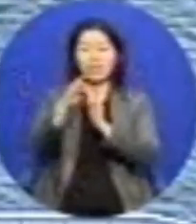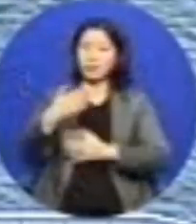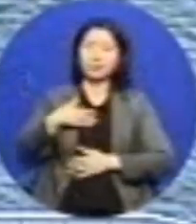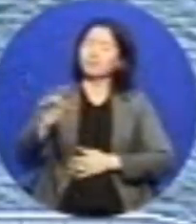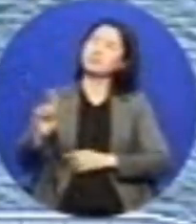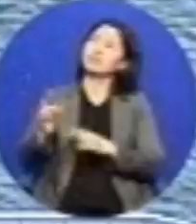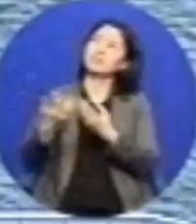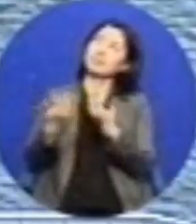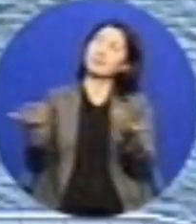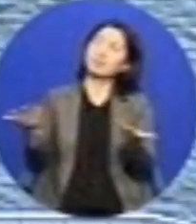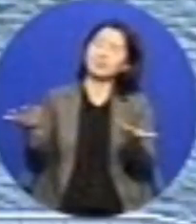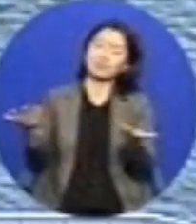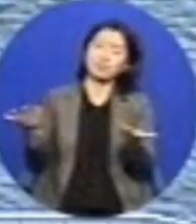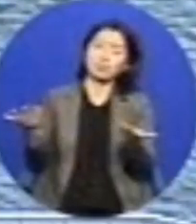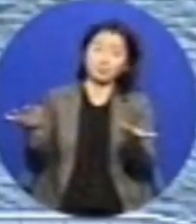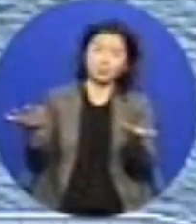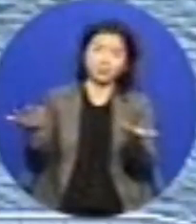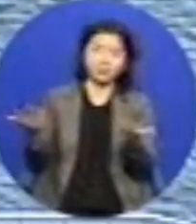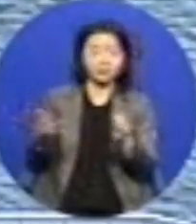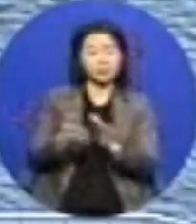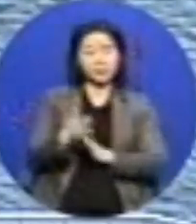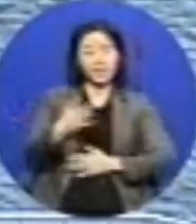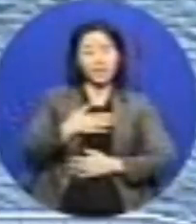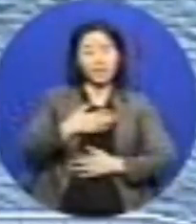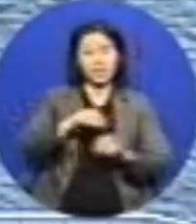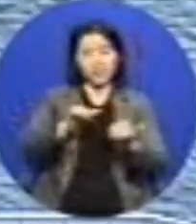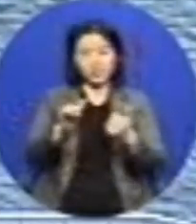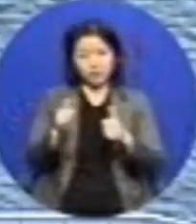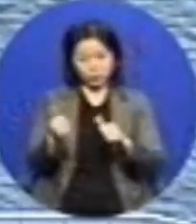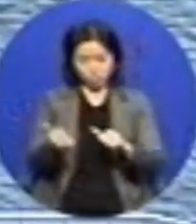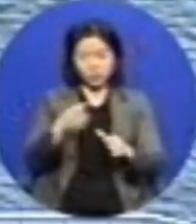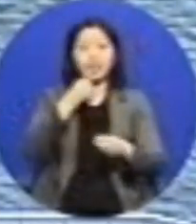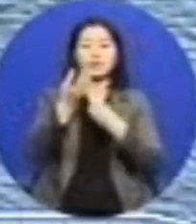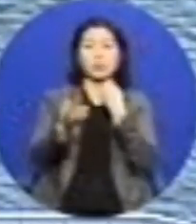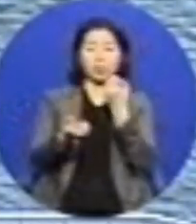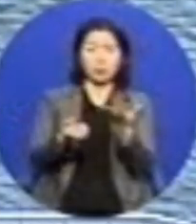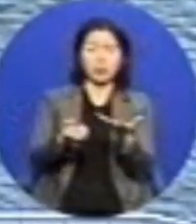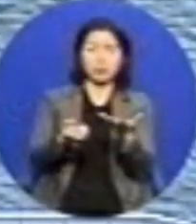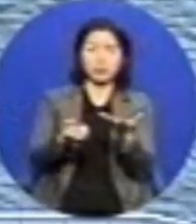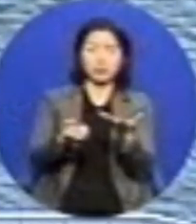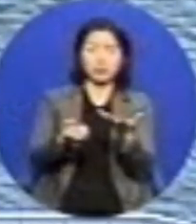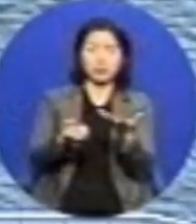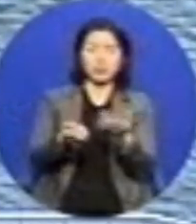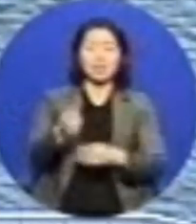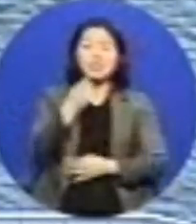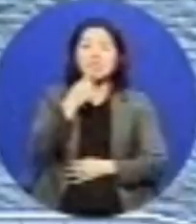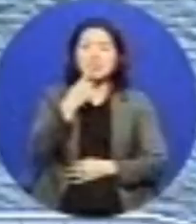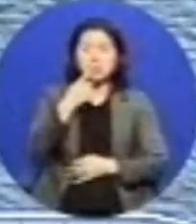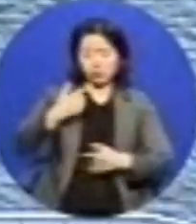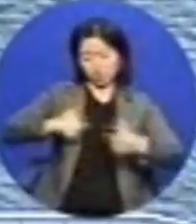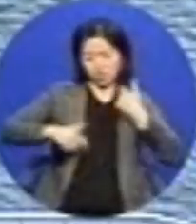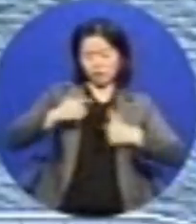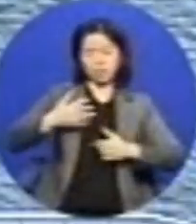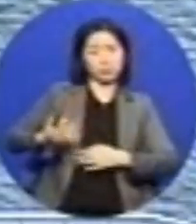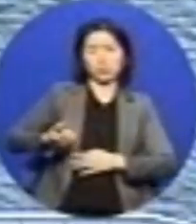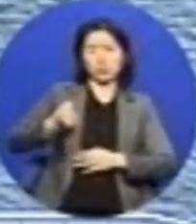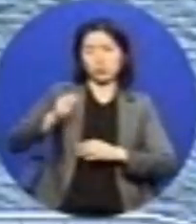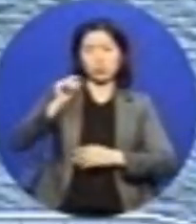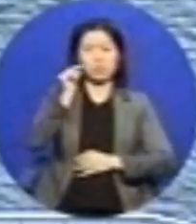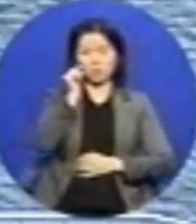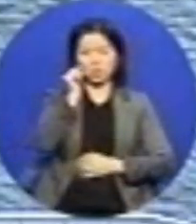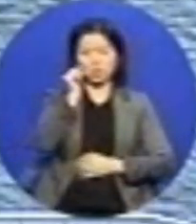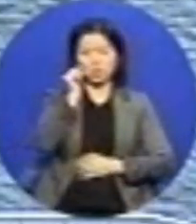어떻게 그 나는 죽었다 는 고백을 입으로 기쁨으로 못해요